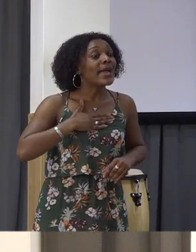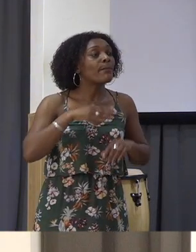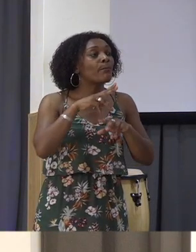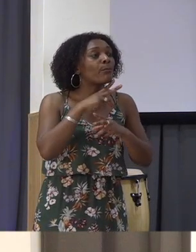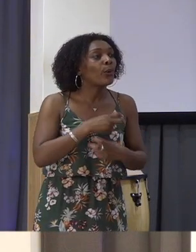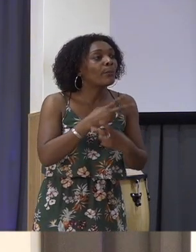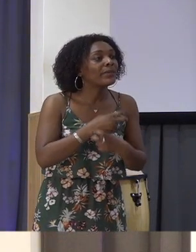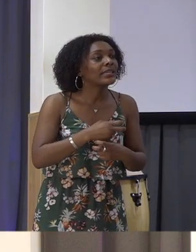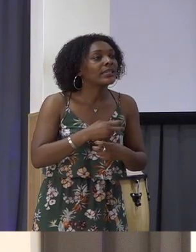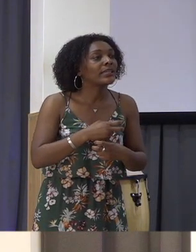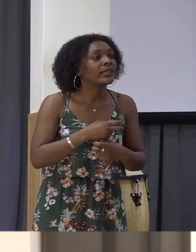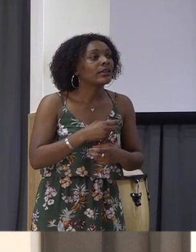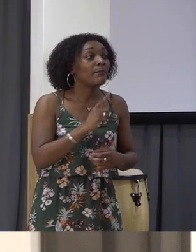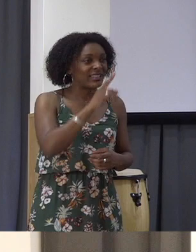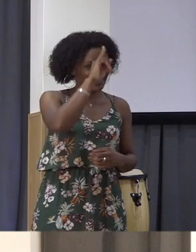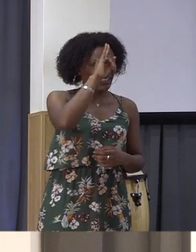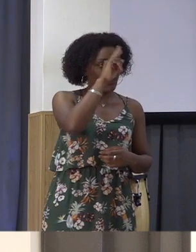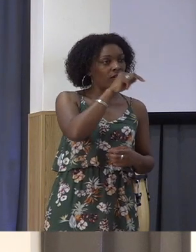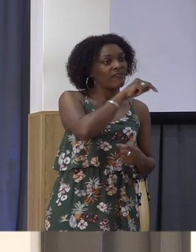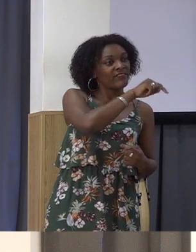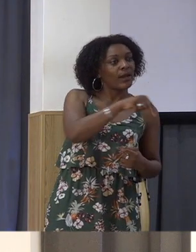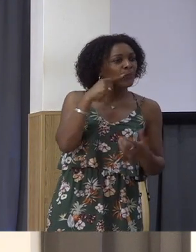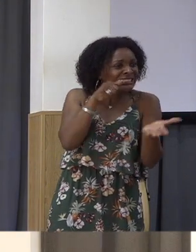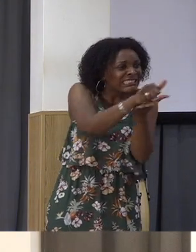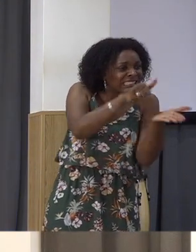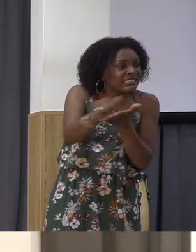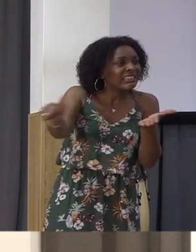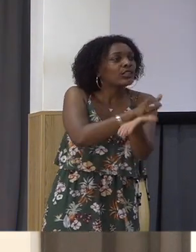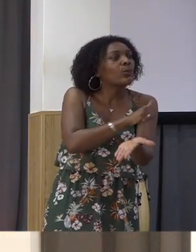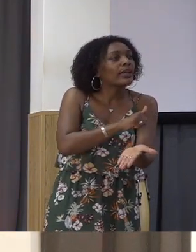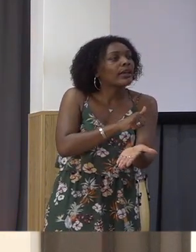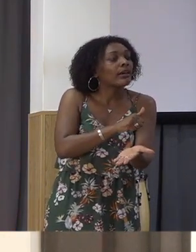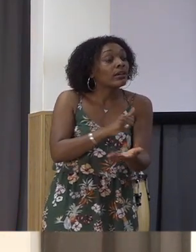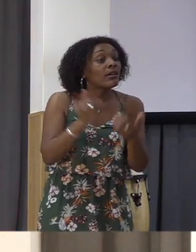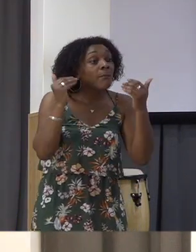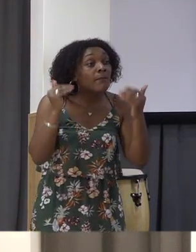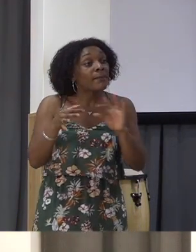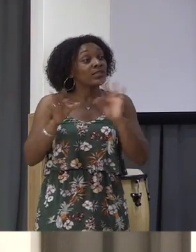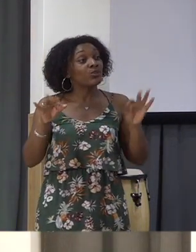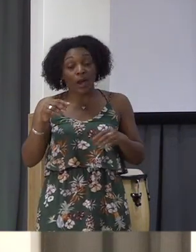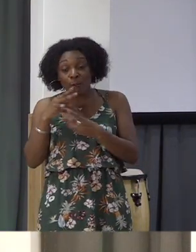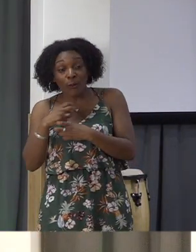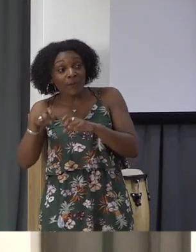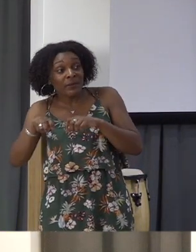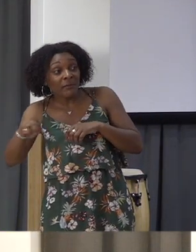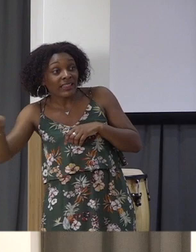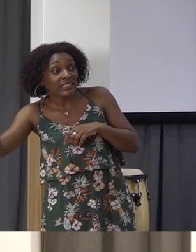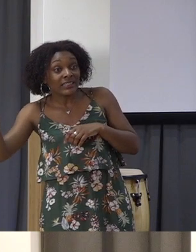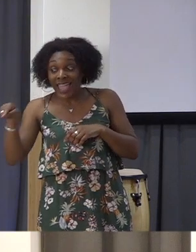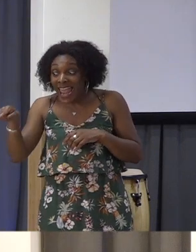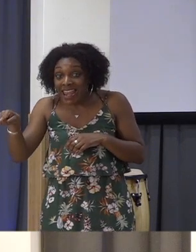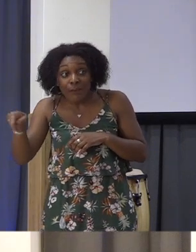que le mercenaire, lui, vient pour détruire. Même la brebis qui s'est égarée appartenait à l'homme.